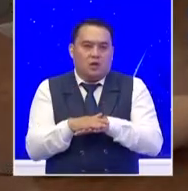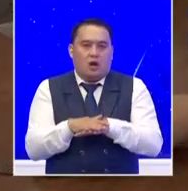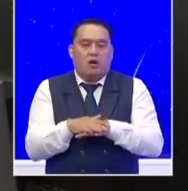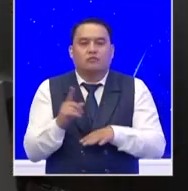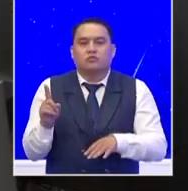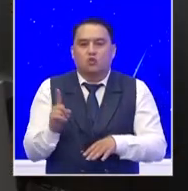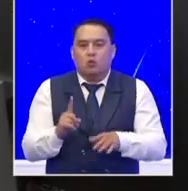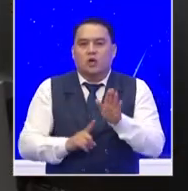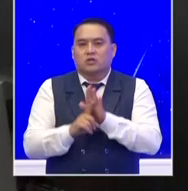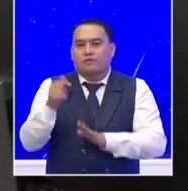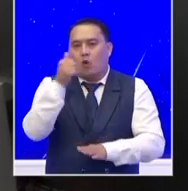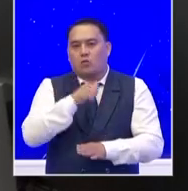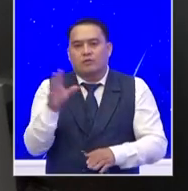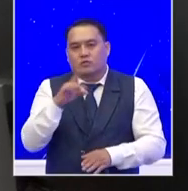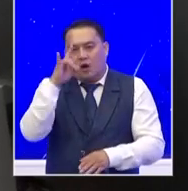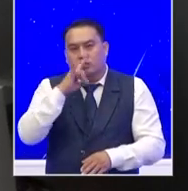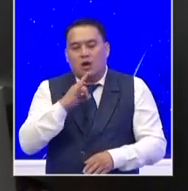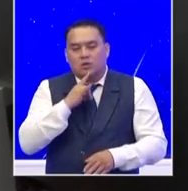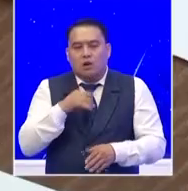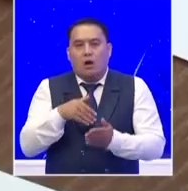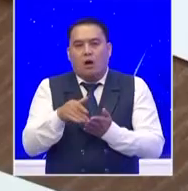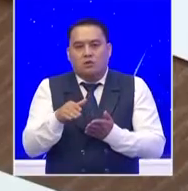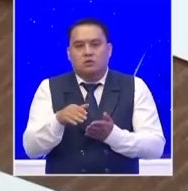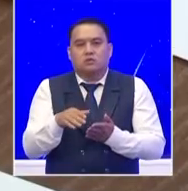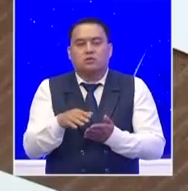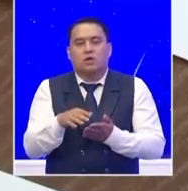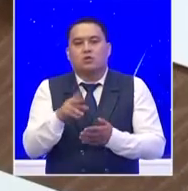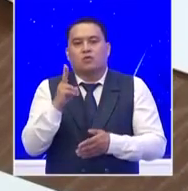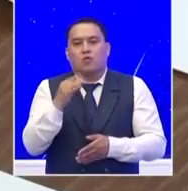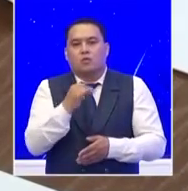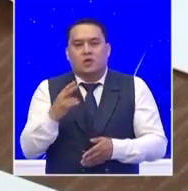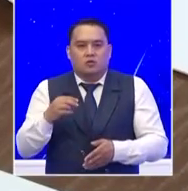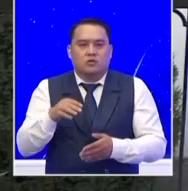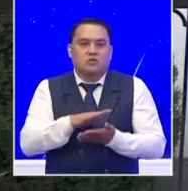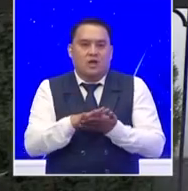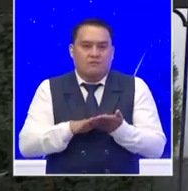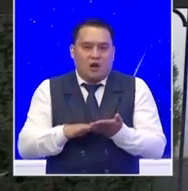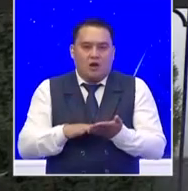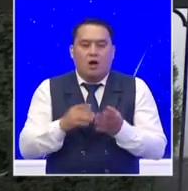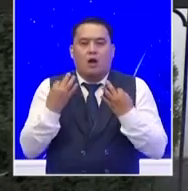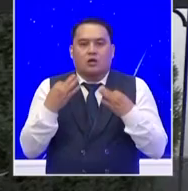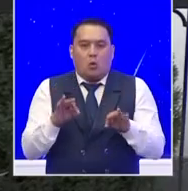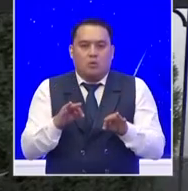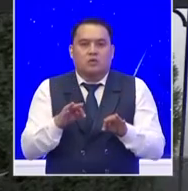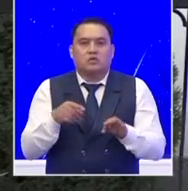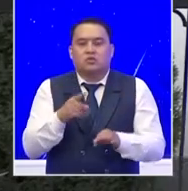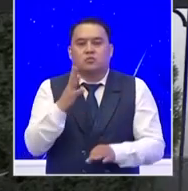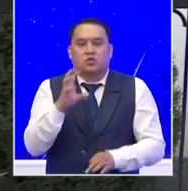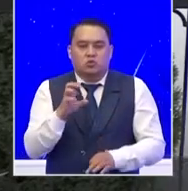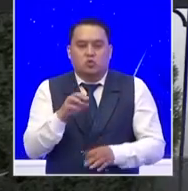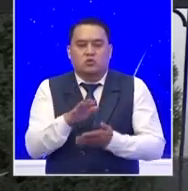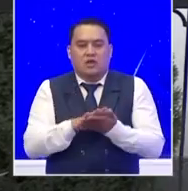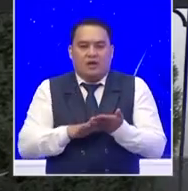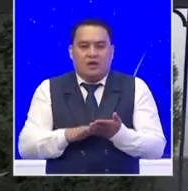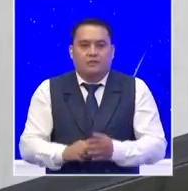слову, с начала текущего года по всей стране получили отсрочки по займам около 2 миллионов заемщиков и одобрены почти 1500